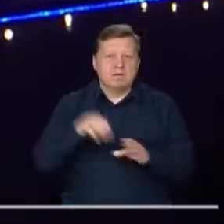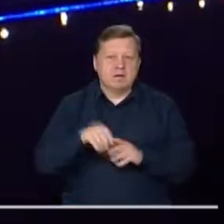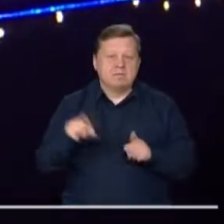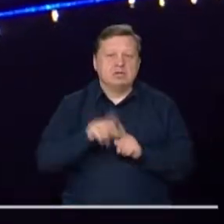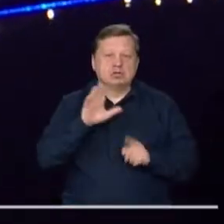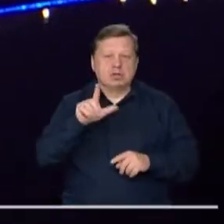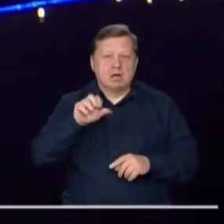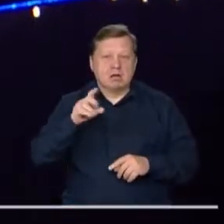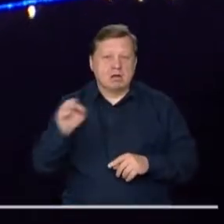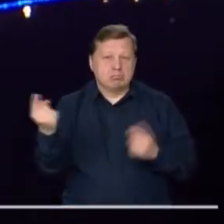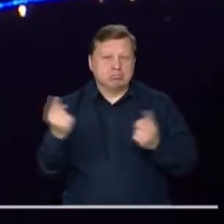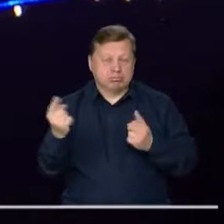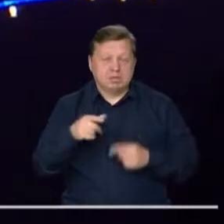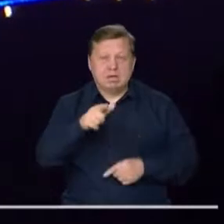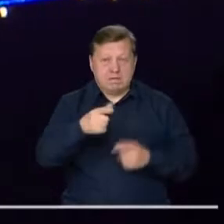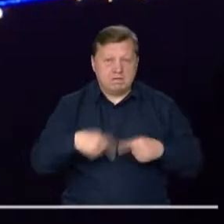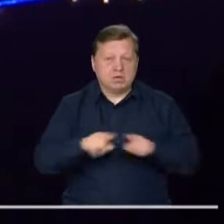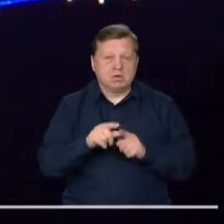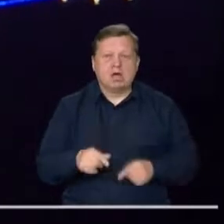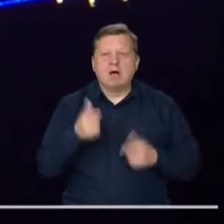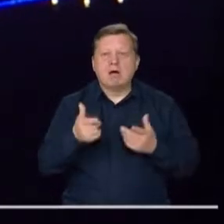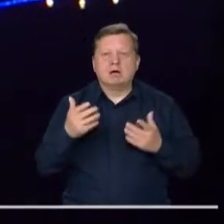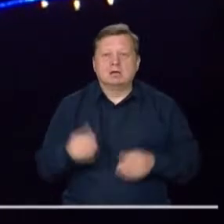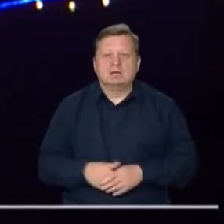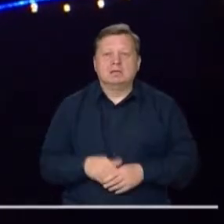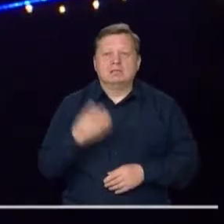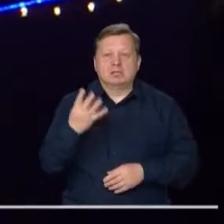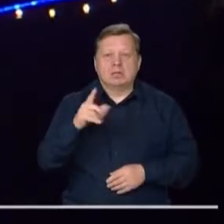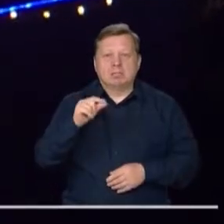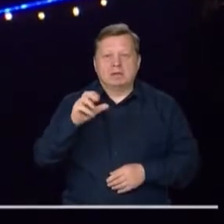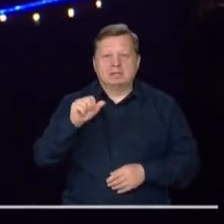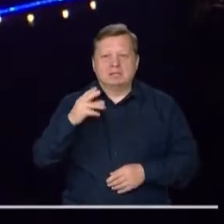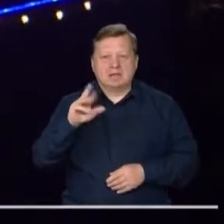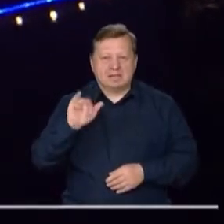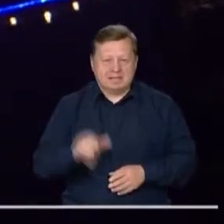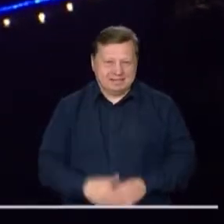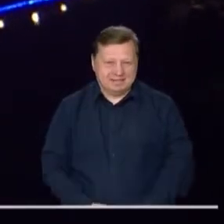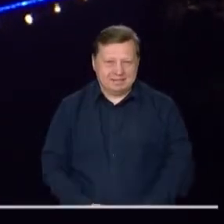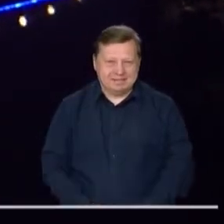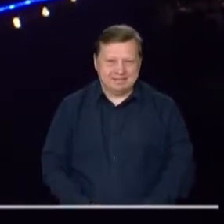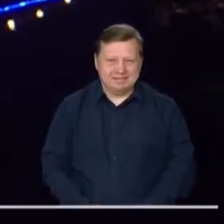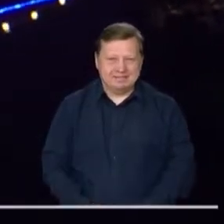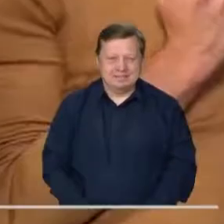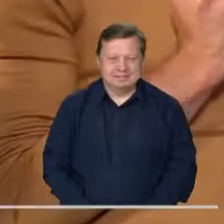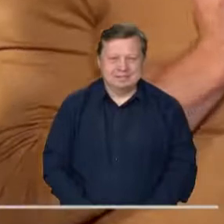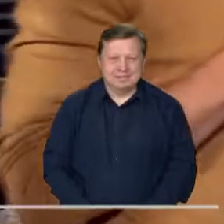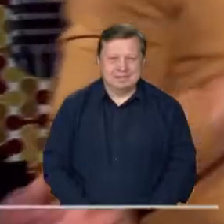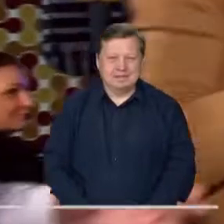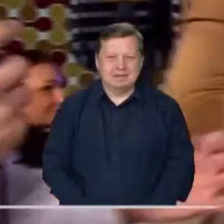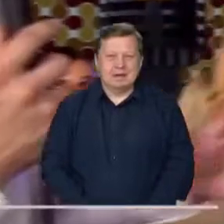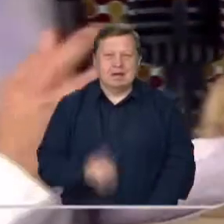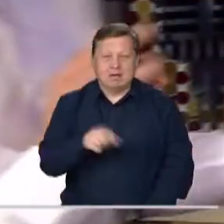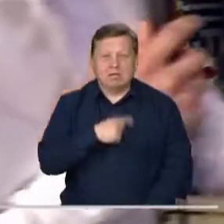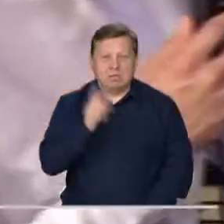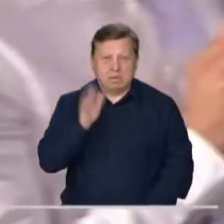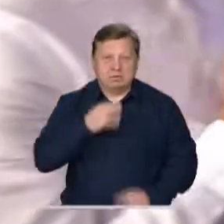wykonujecie dzisiaj, czego byście chętnie posłuchali na piosenie? Czterej pancerni powrócimy. Ale też za niedługo będziemy